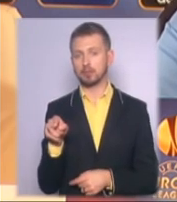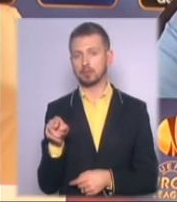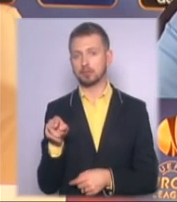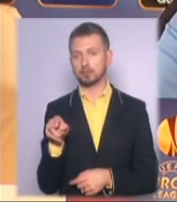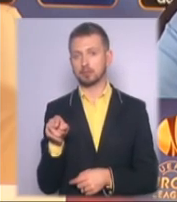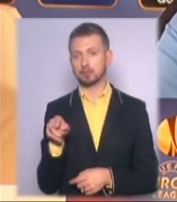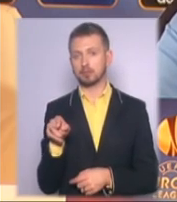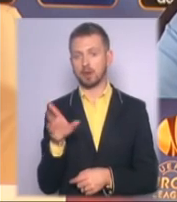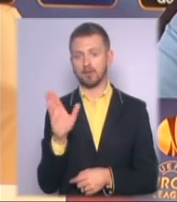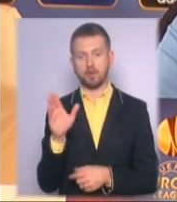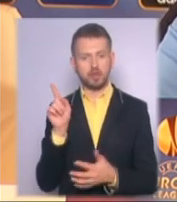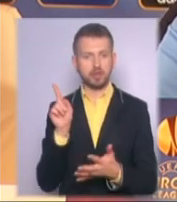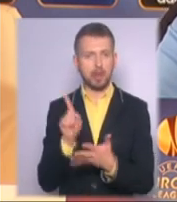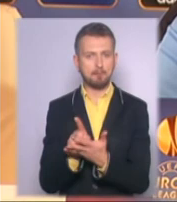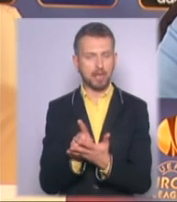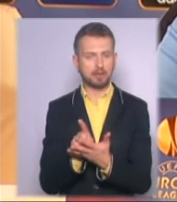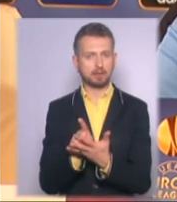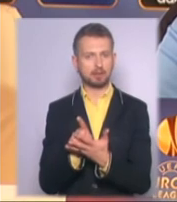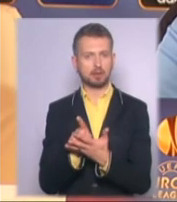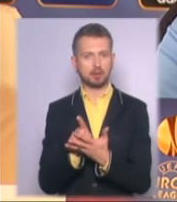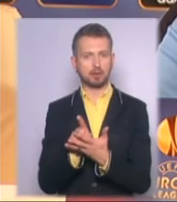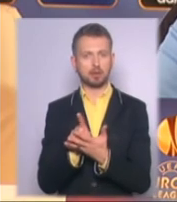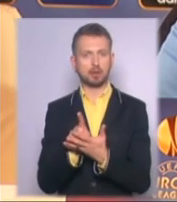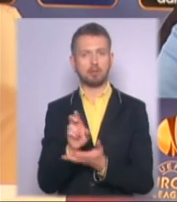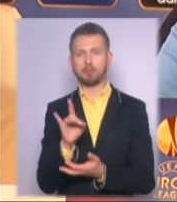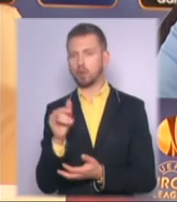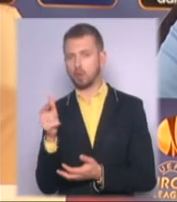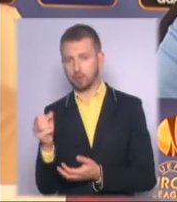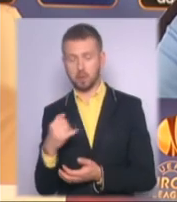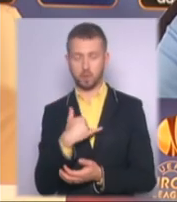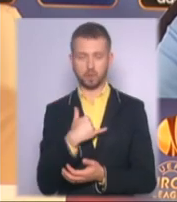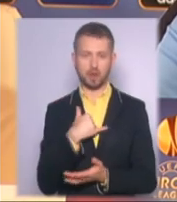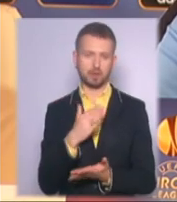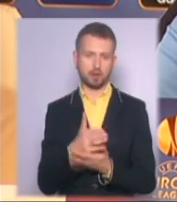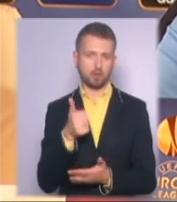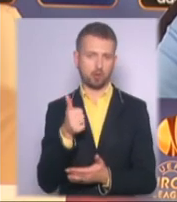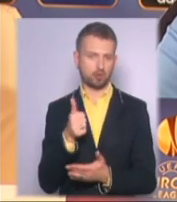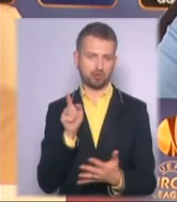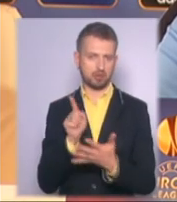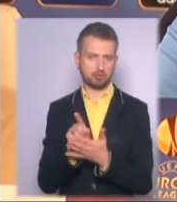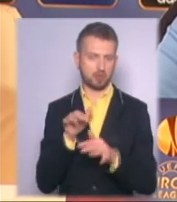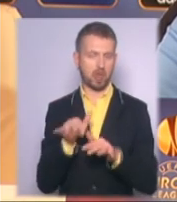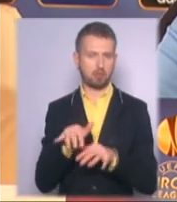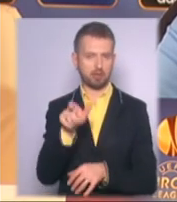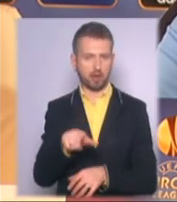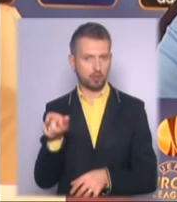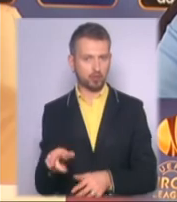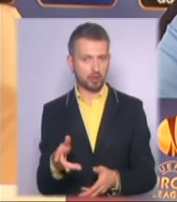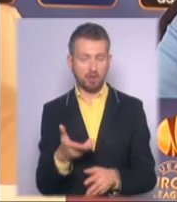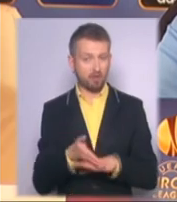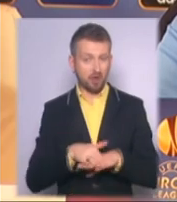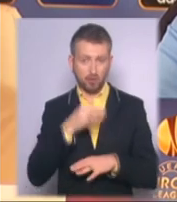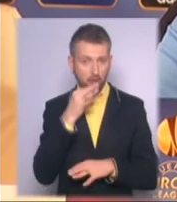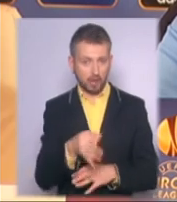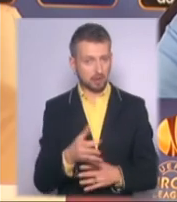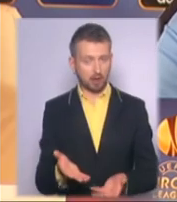десь в нападі, у Брюге, і в нас є хороші нападаючі. Так що, ну, важко